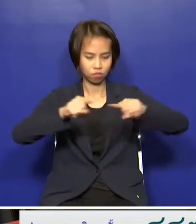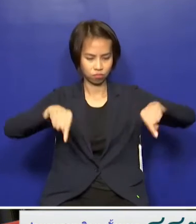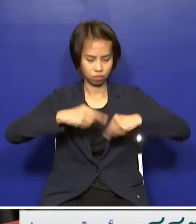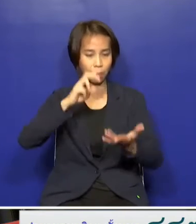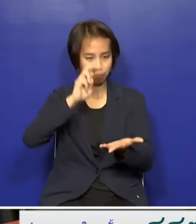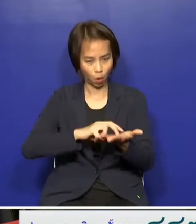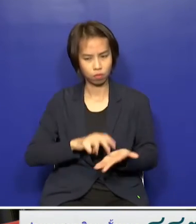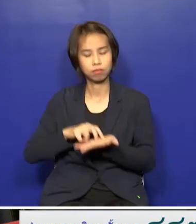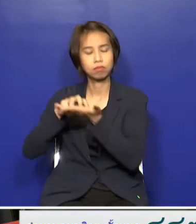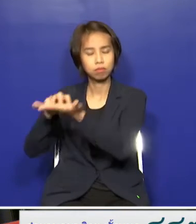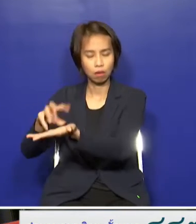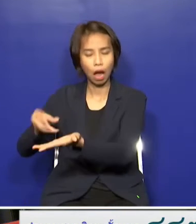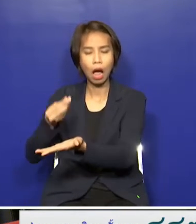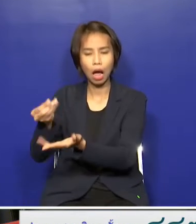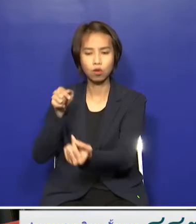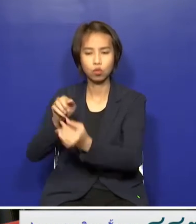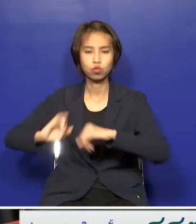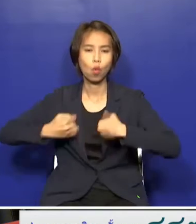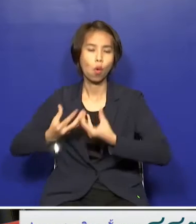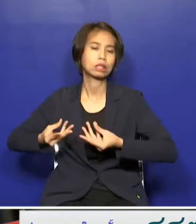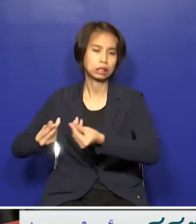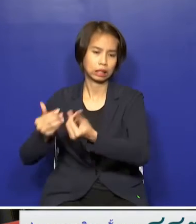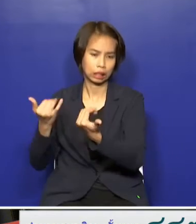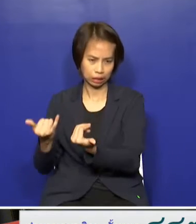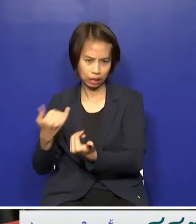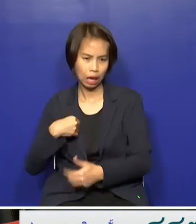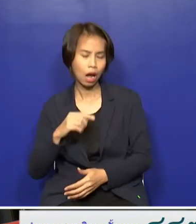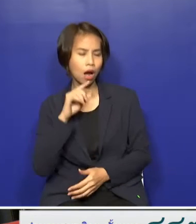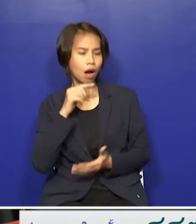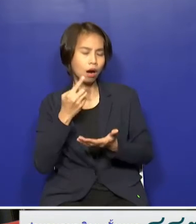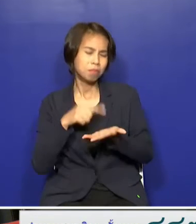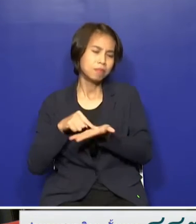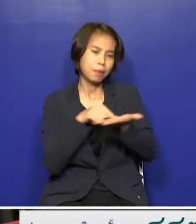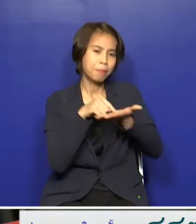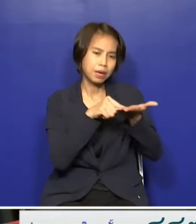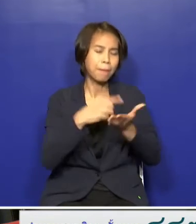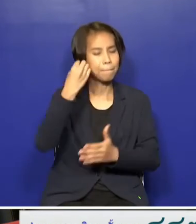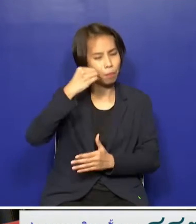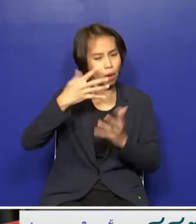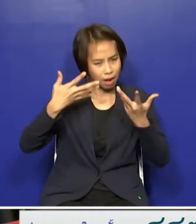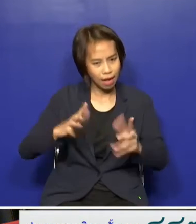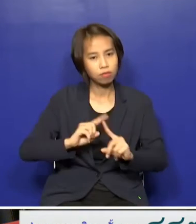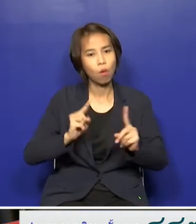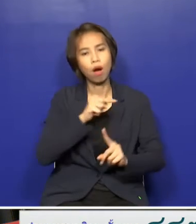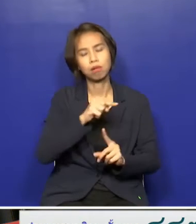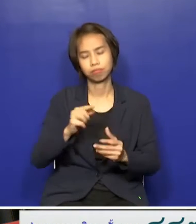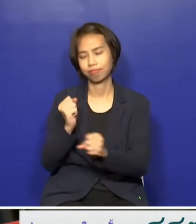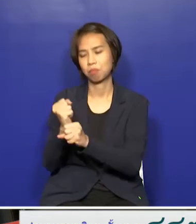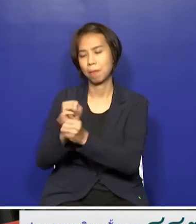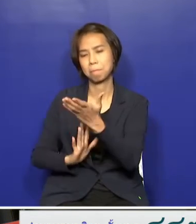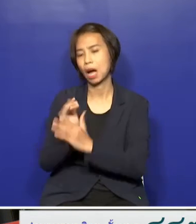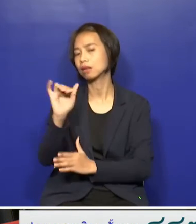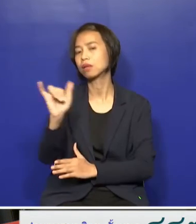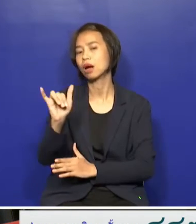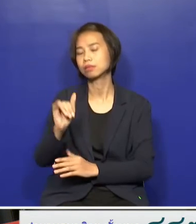ินให้กเขานะครับเรื่องนี้ได้รเรีมาหลายครั้งเลยครัแต่ว่า ยังไม่จะเปสมรร maybeเรื่ที่ 3่